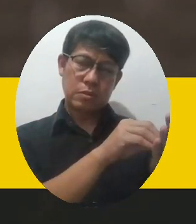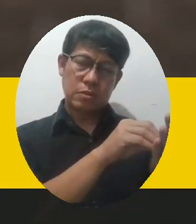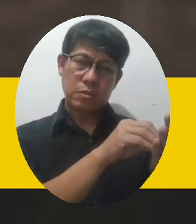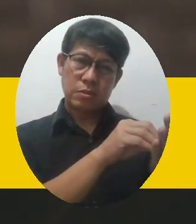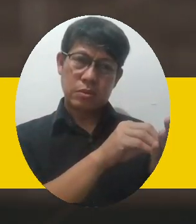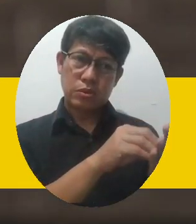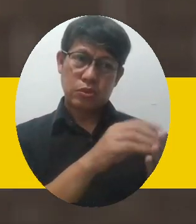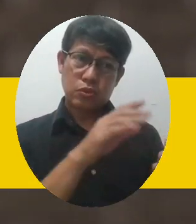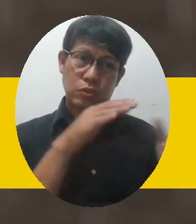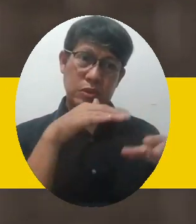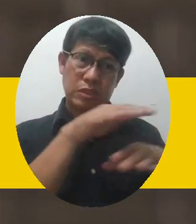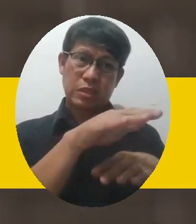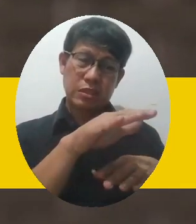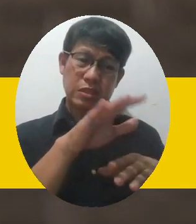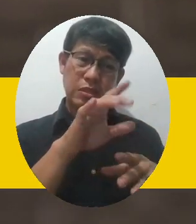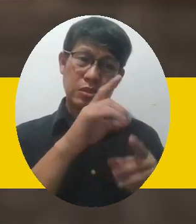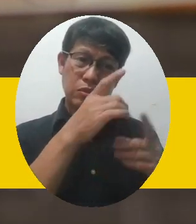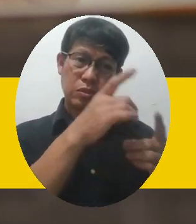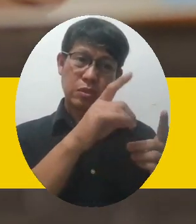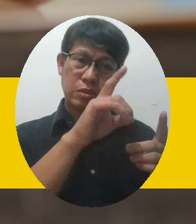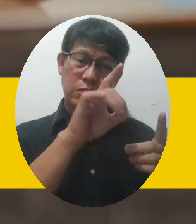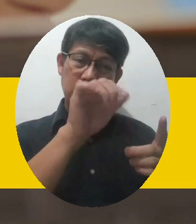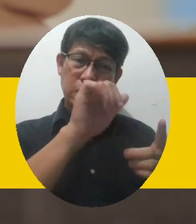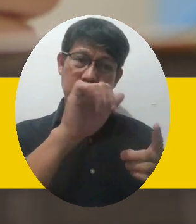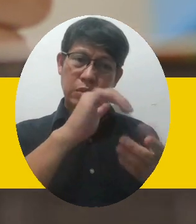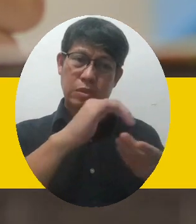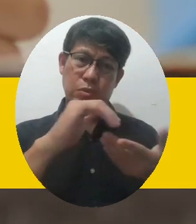ang halaga, ipadala sa